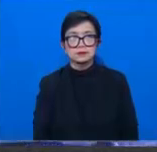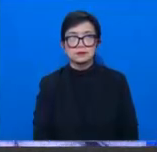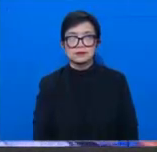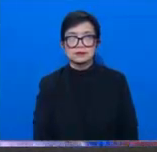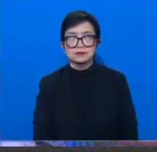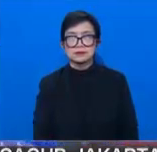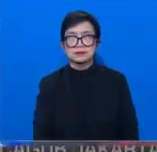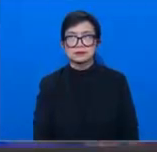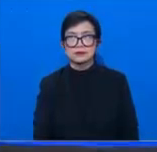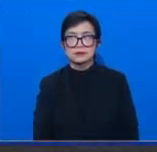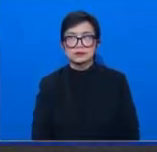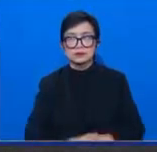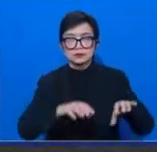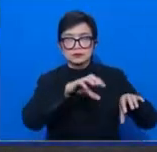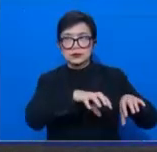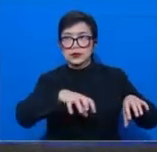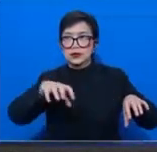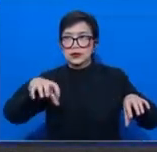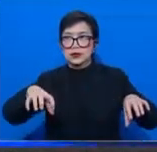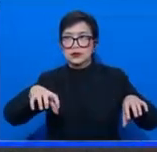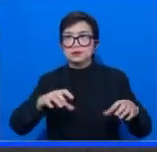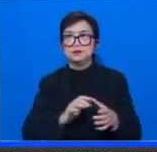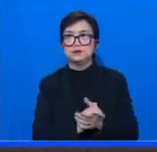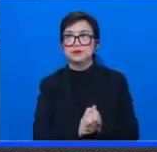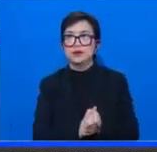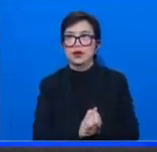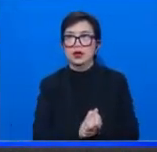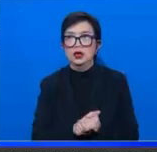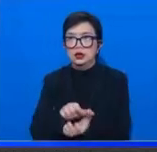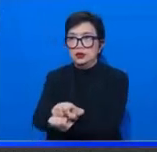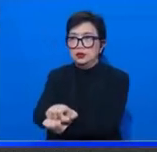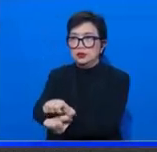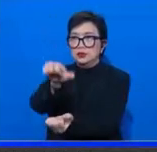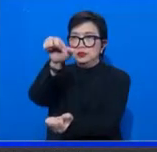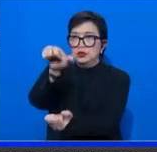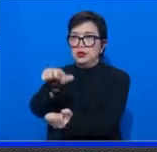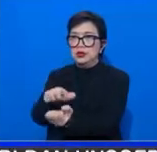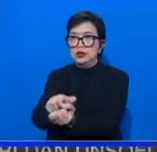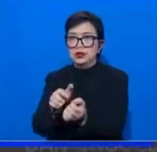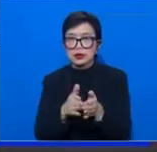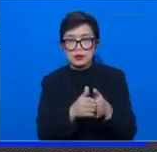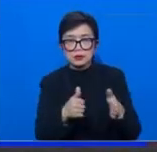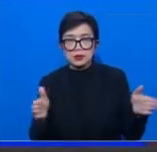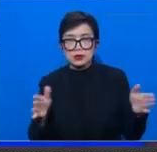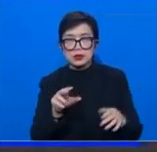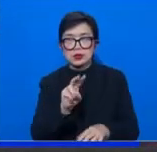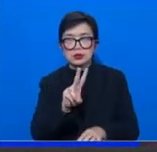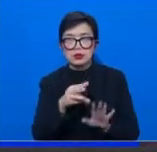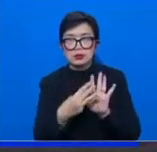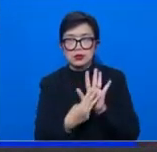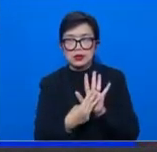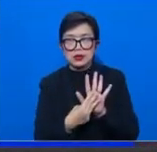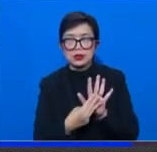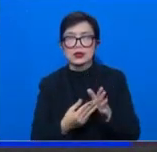Kita akan informasi dari sejumlah daerah di tanah air, ada kemunculan seekor buaya berukuran 2 meter meresahkan warga di Kabupaten Mamuju Tengah,